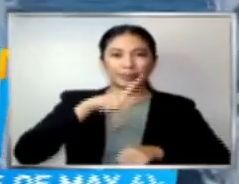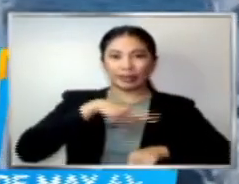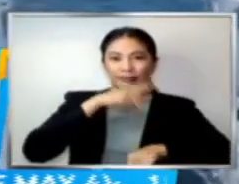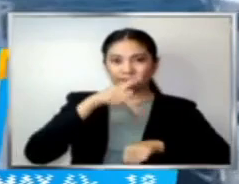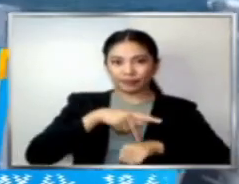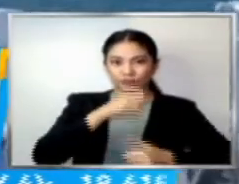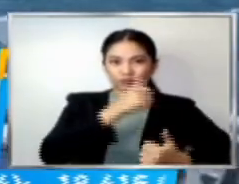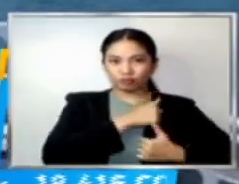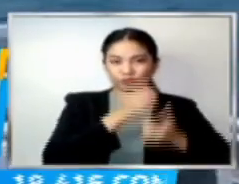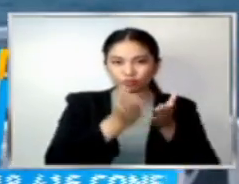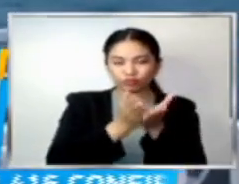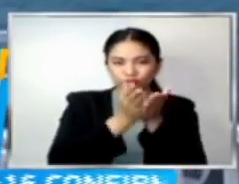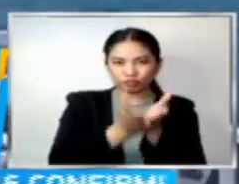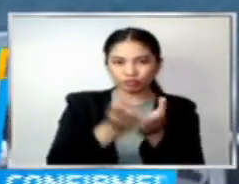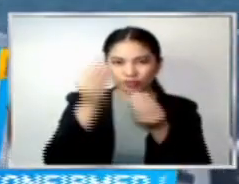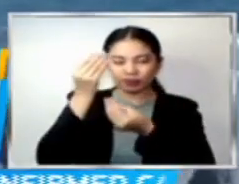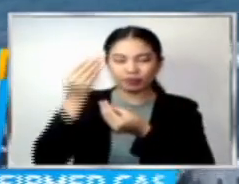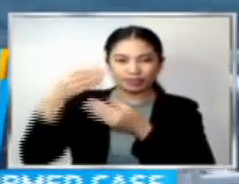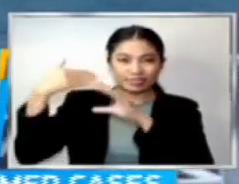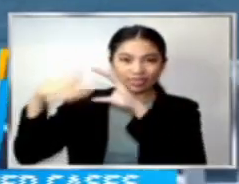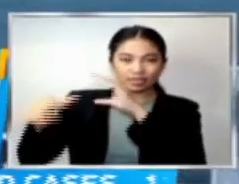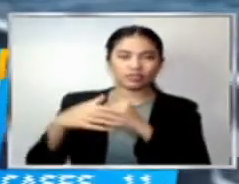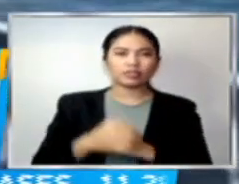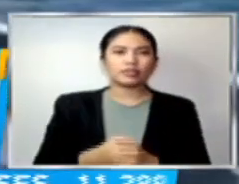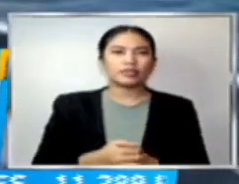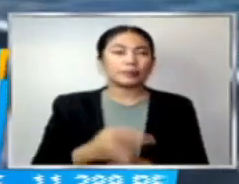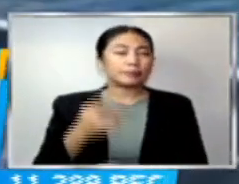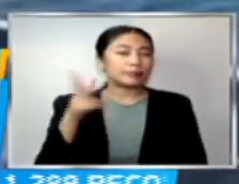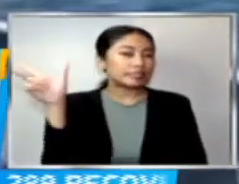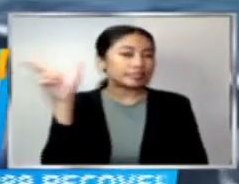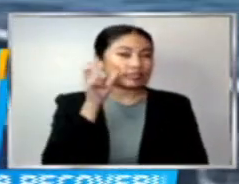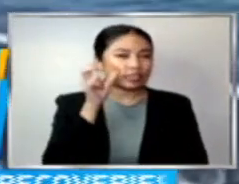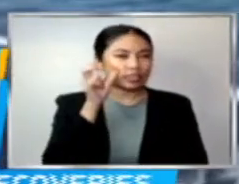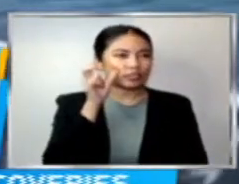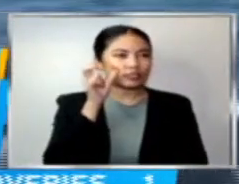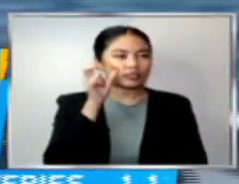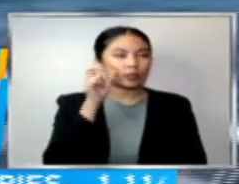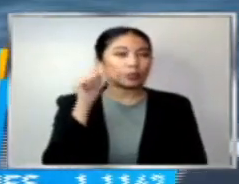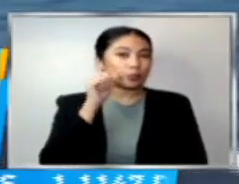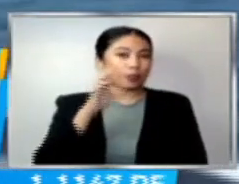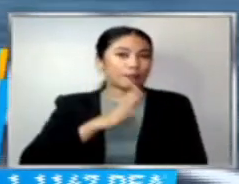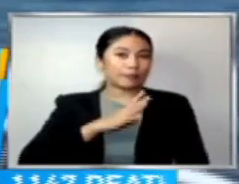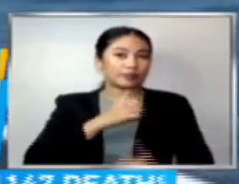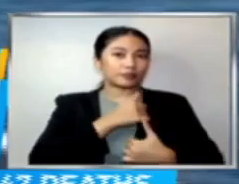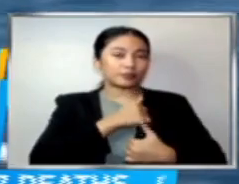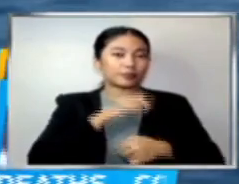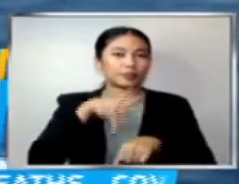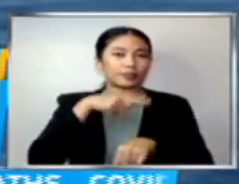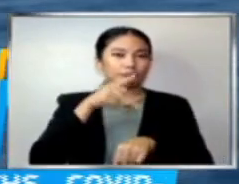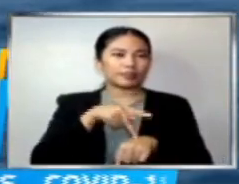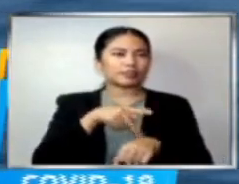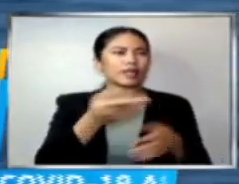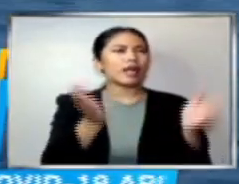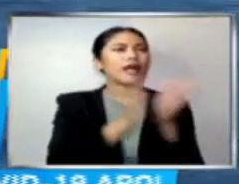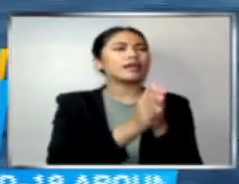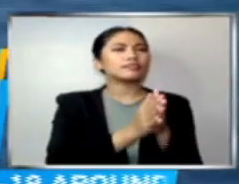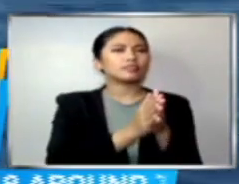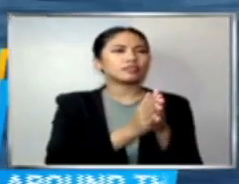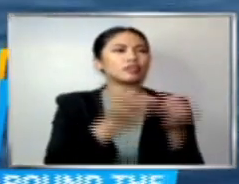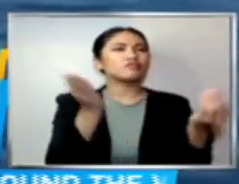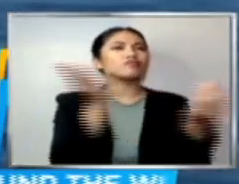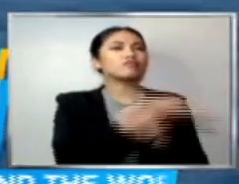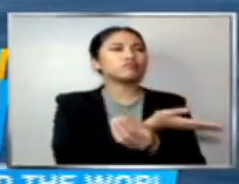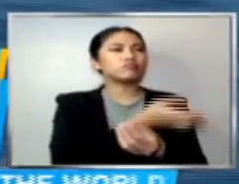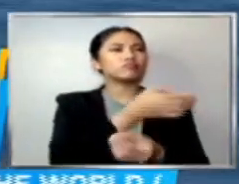na china-challenge at pinaalis ng isang babaeng Coast Guard personnel sakay ng BRT Cabra ang mga nasabing barko. Kasama sa